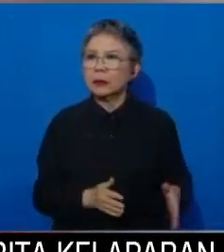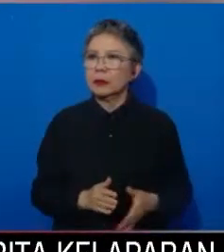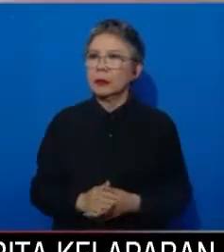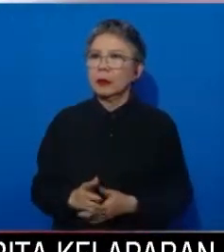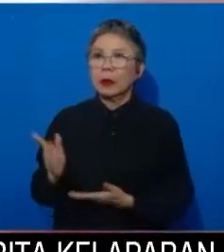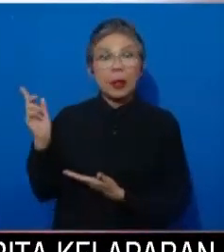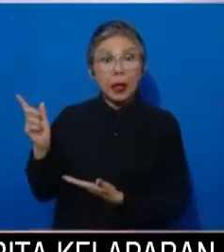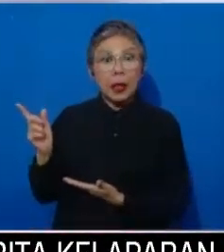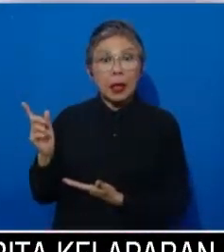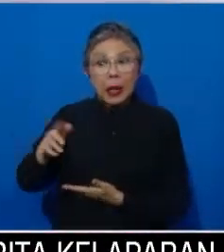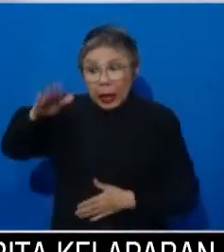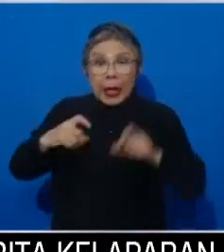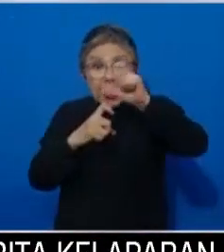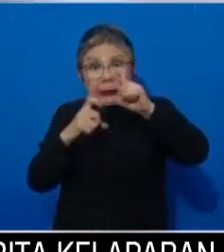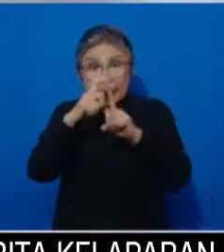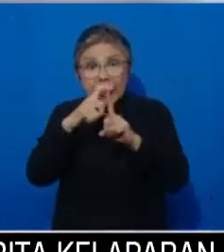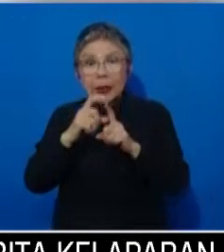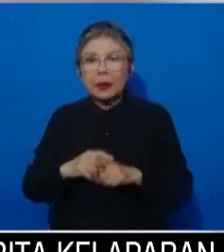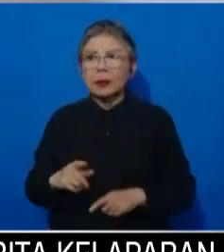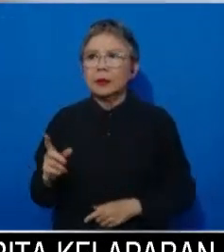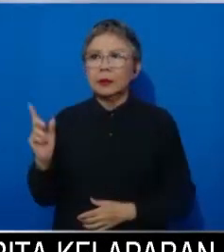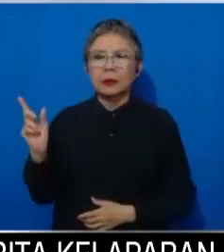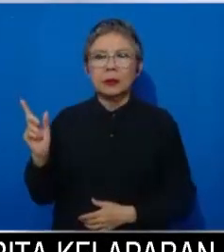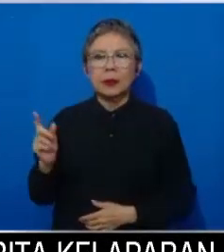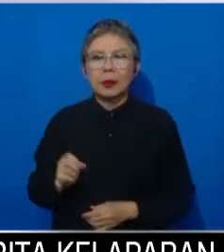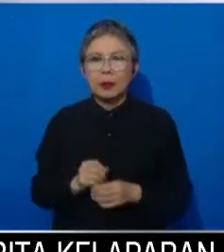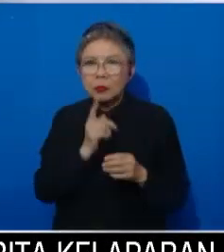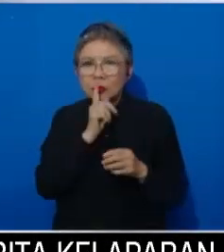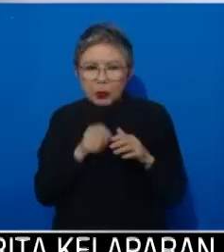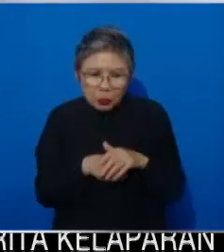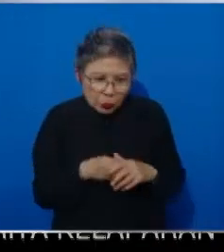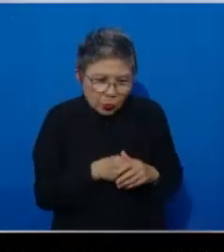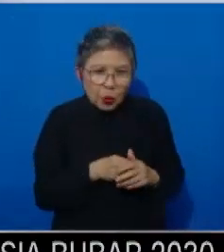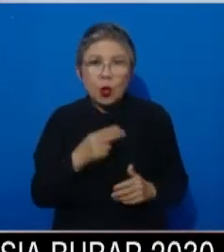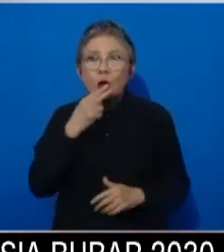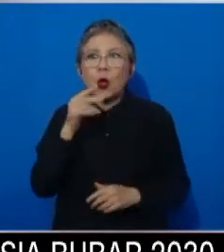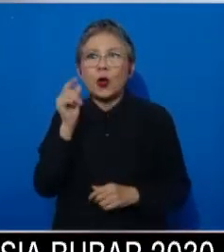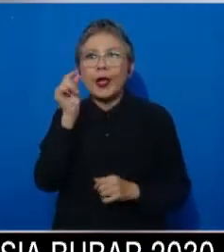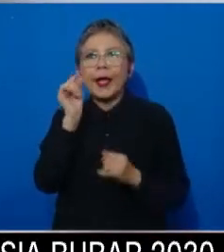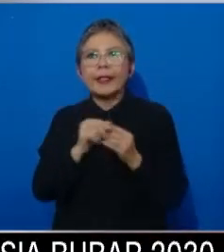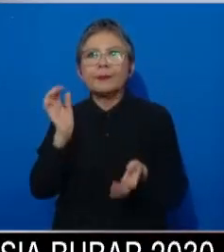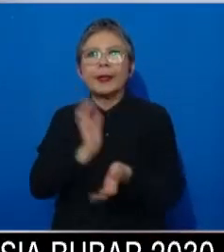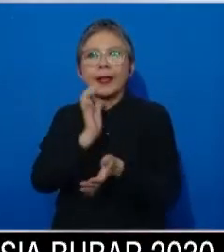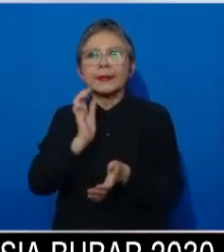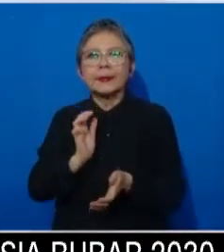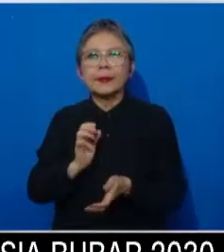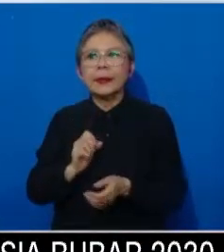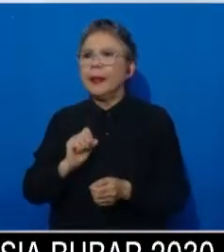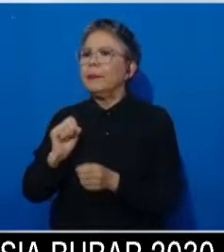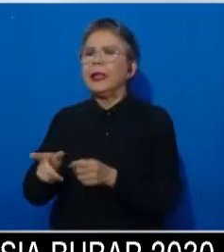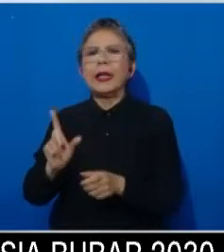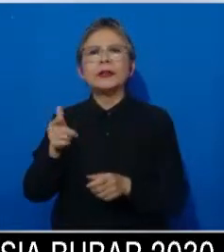Dan kita lihat dalam sebuah rekaman milik seorang guru, ada siswa yang sedang menyembunyikan rokok elektrik bekas yang dibeli